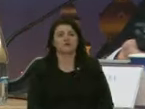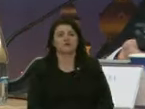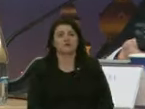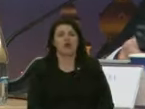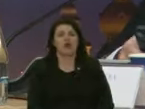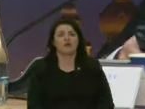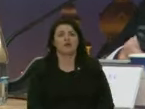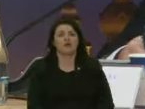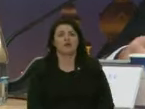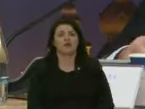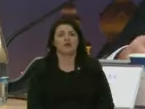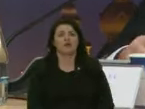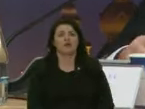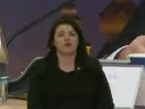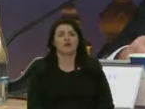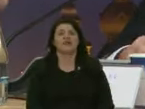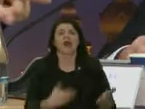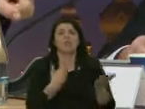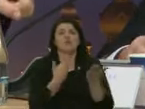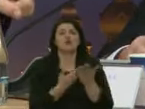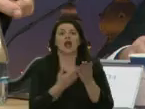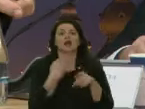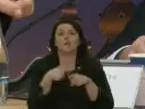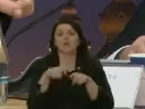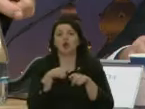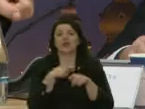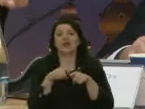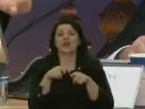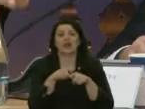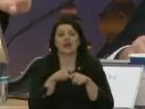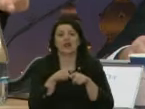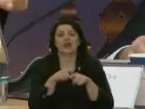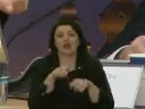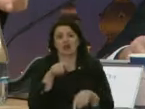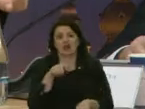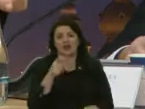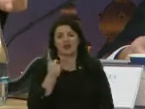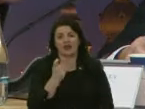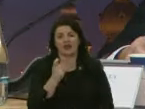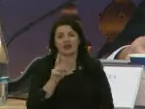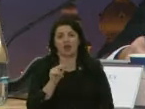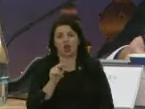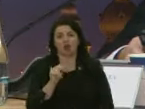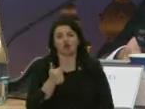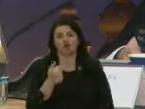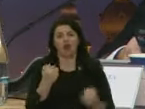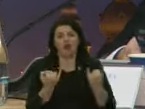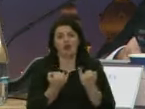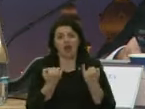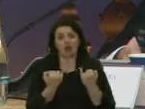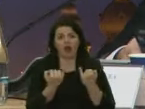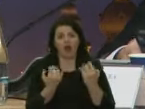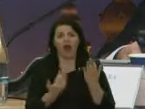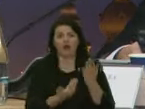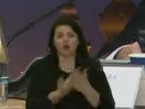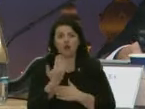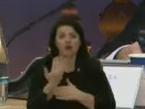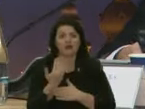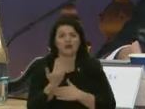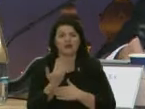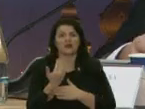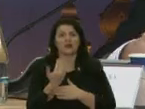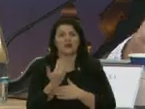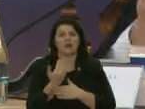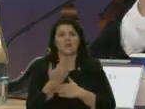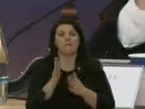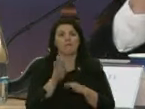Depuneți, vă rog. Este. Depuneți, este, vă rog, modificarea în baza legii adoptată în 31 ianuarie. Actualizați-vă, vă rog, informațiile în